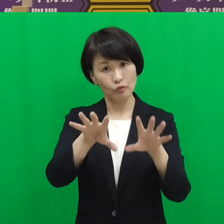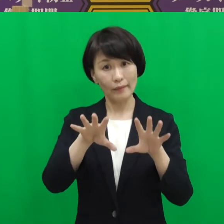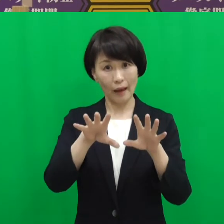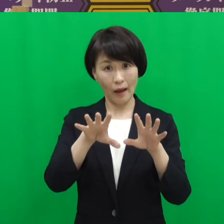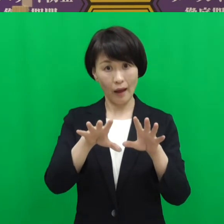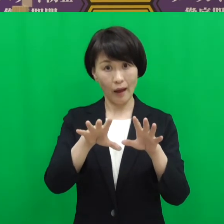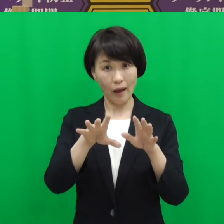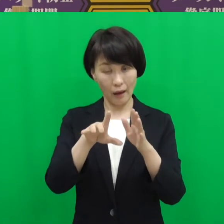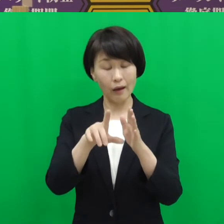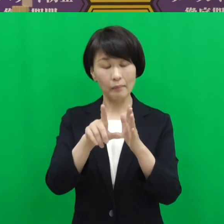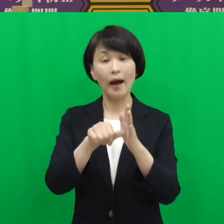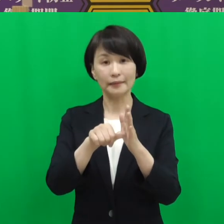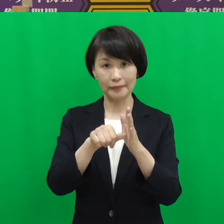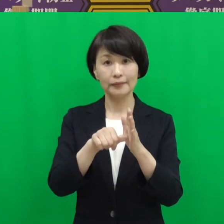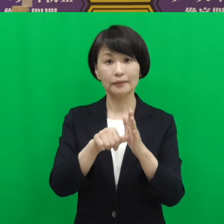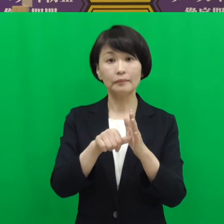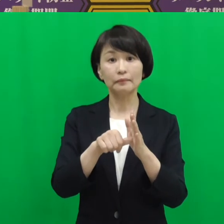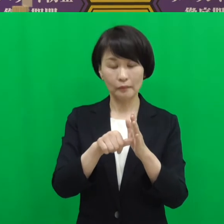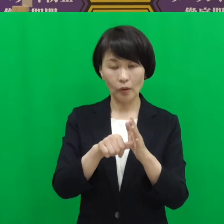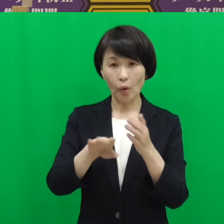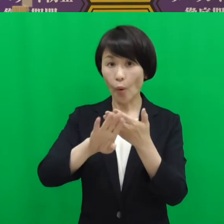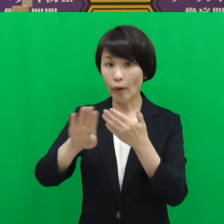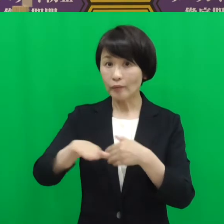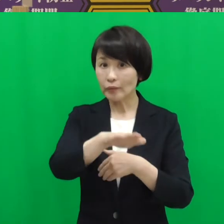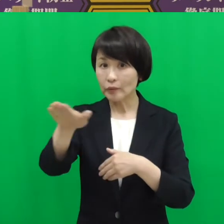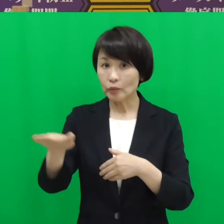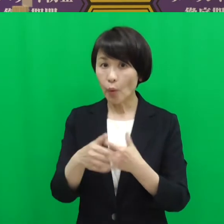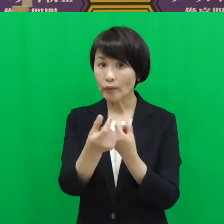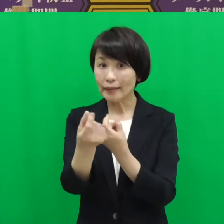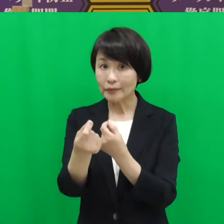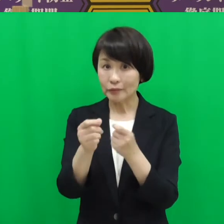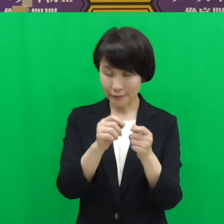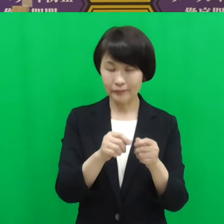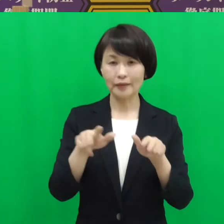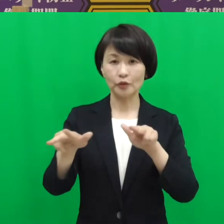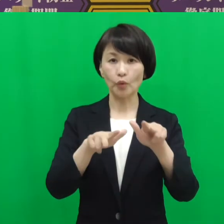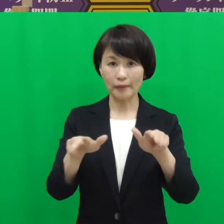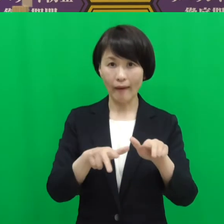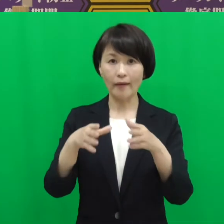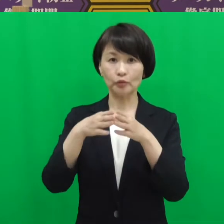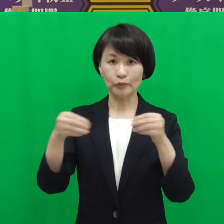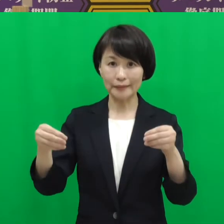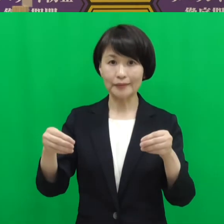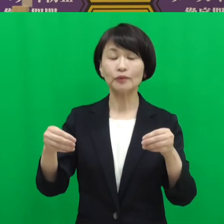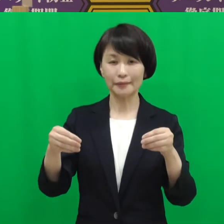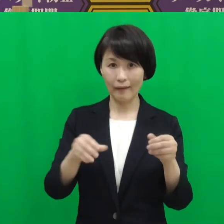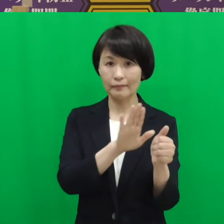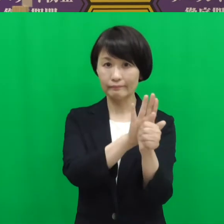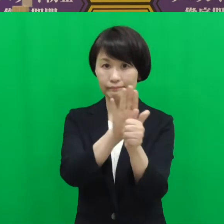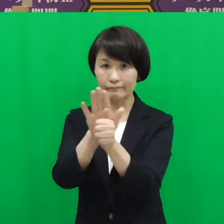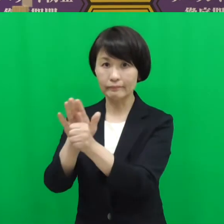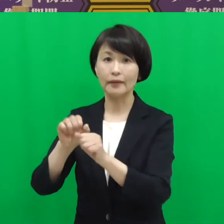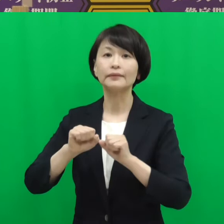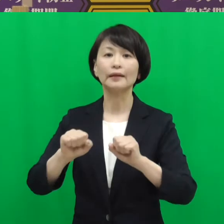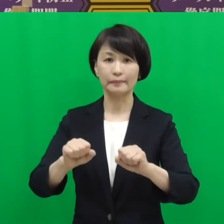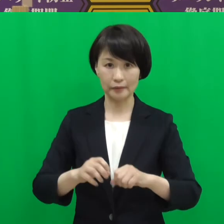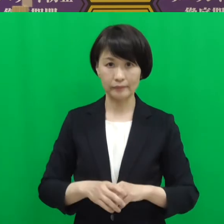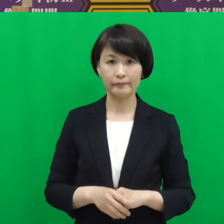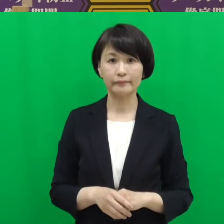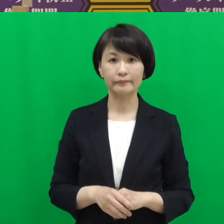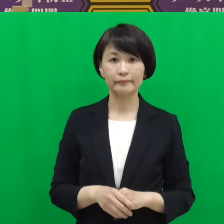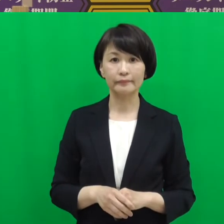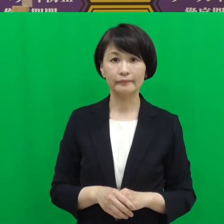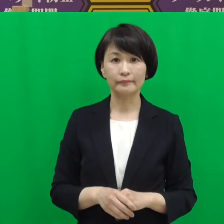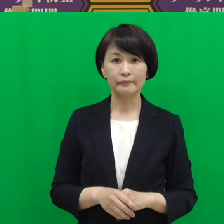然、その他の方と同じようにですね、行政として国としていろんな各種支援は同じようにさせていただき